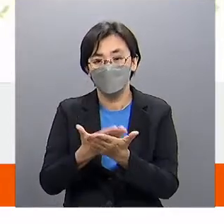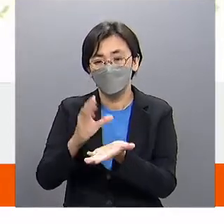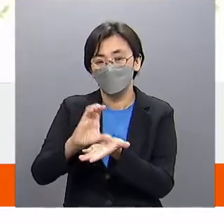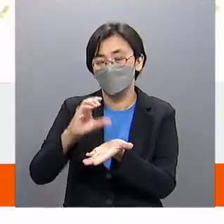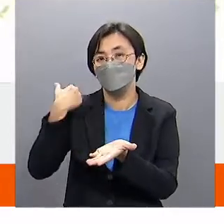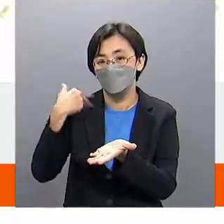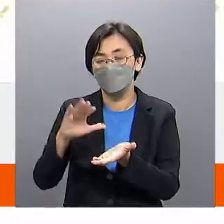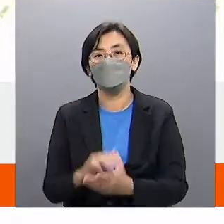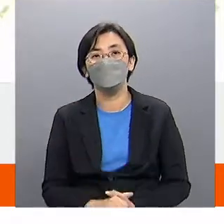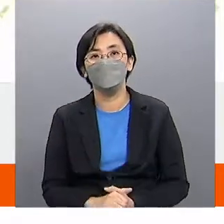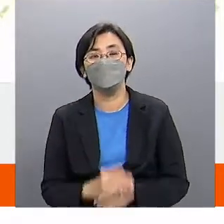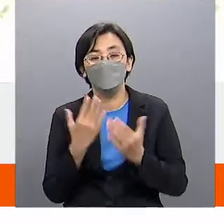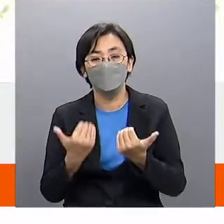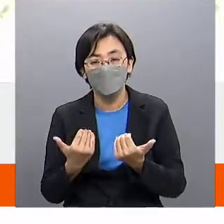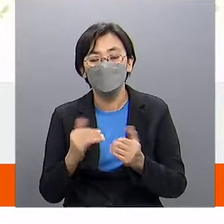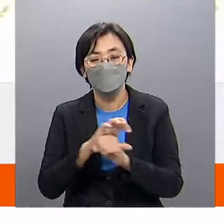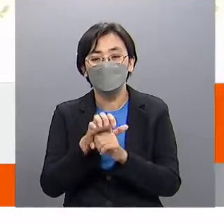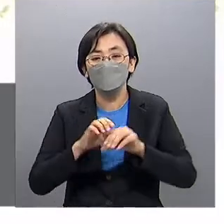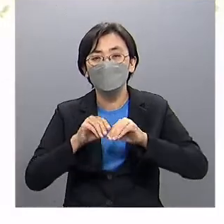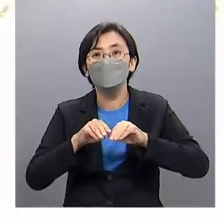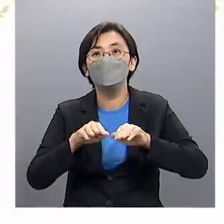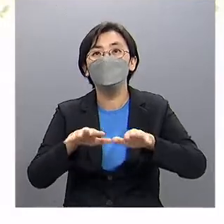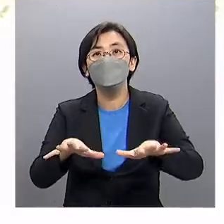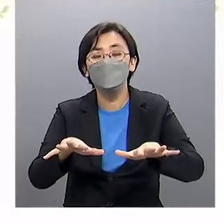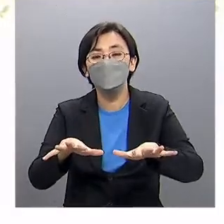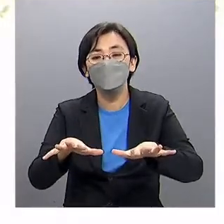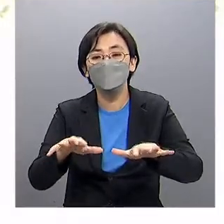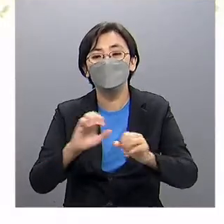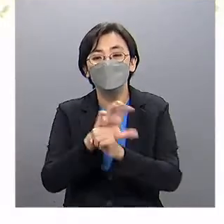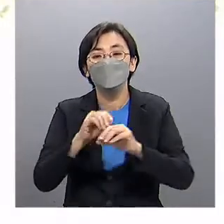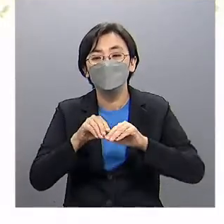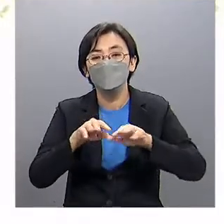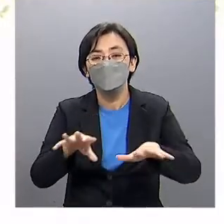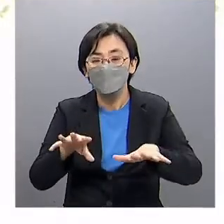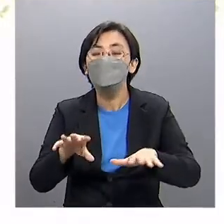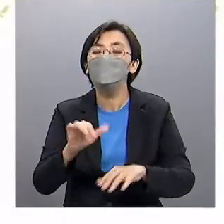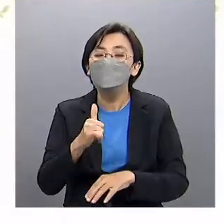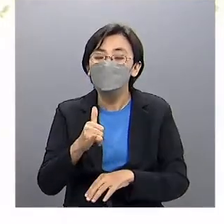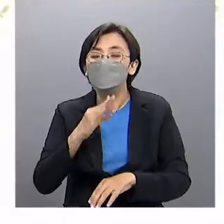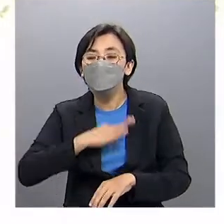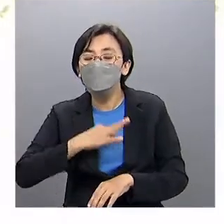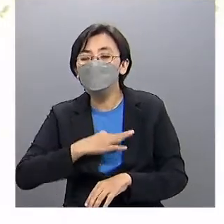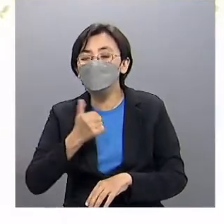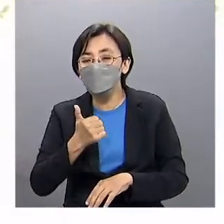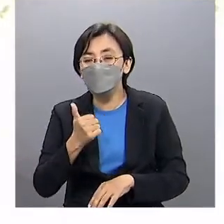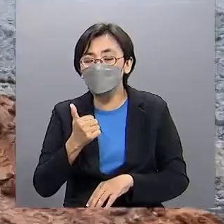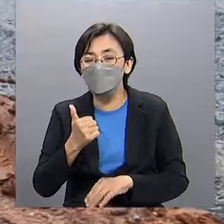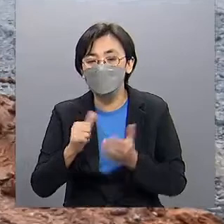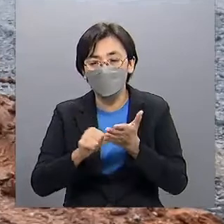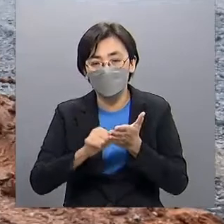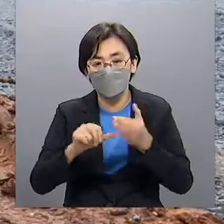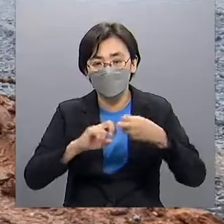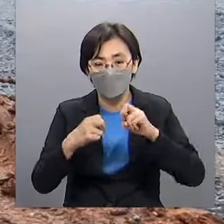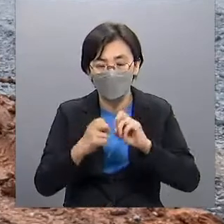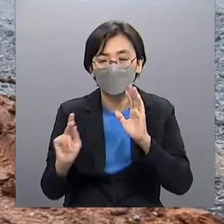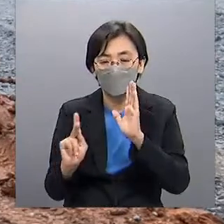นี้ที่มันมีโควิดเนี้ยมันก็เป็นอาจจะเป็นสถานการณ์ที่ดีก็ได้นะครับเราจะมามีกฎระเบียบหรือมีกร